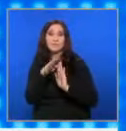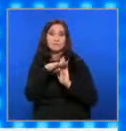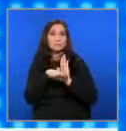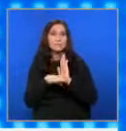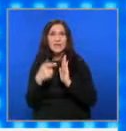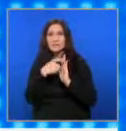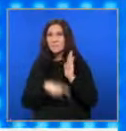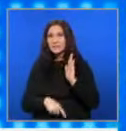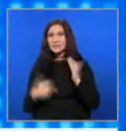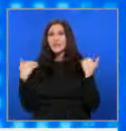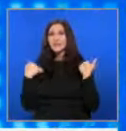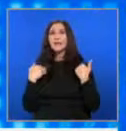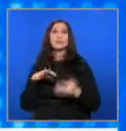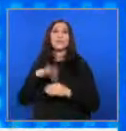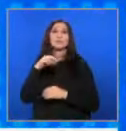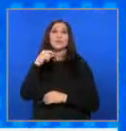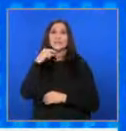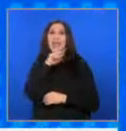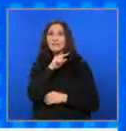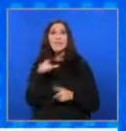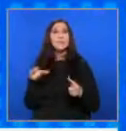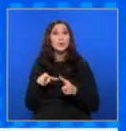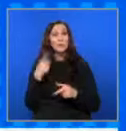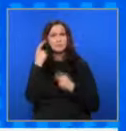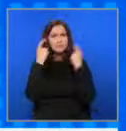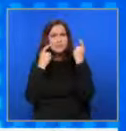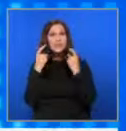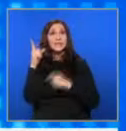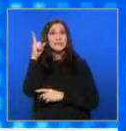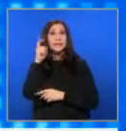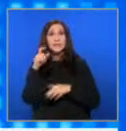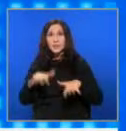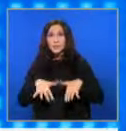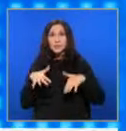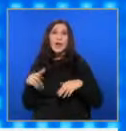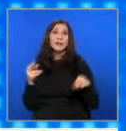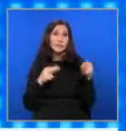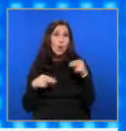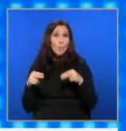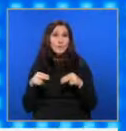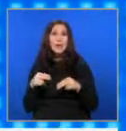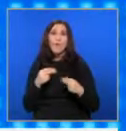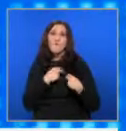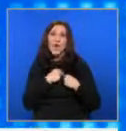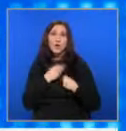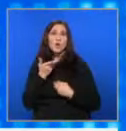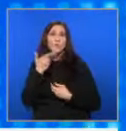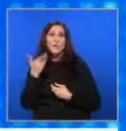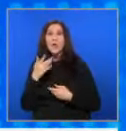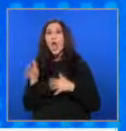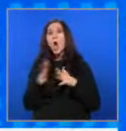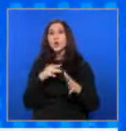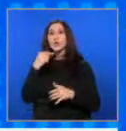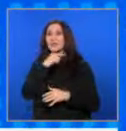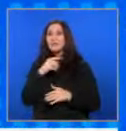за избор на Сливенски митрополит. Те обмислят да сигнализират и парламентарната комисия по вероисповеданията. Хората от Сливенската епархия